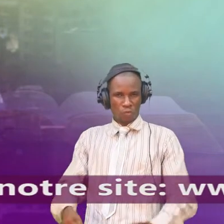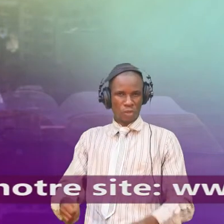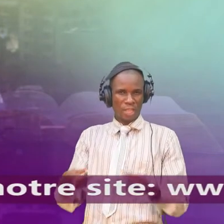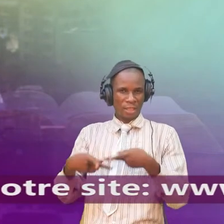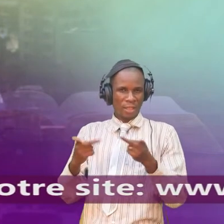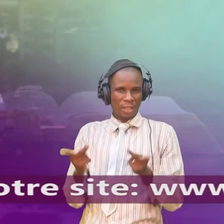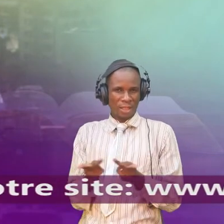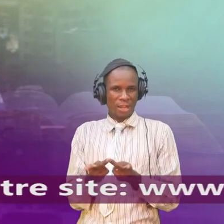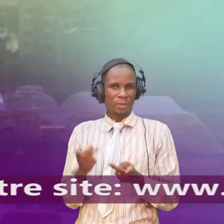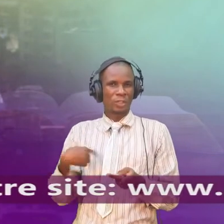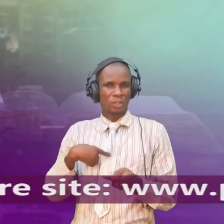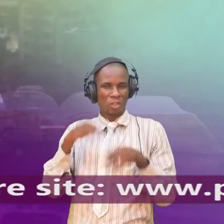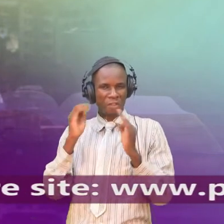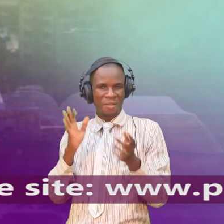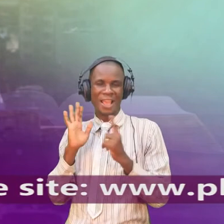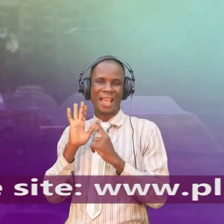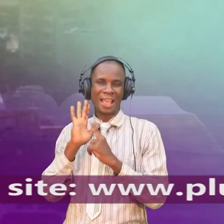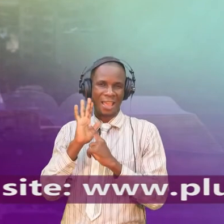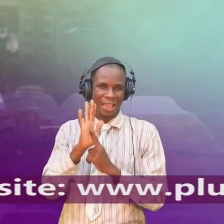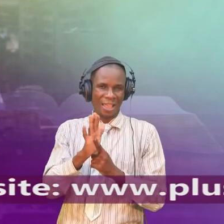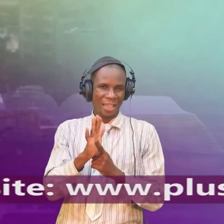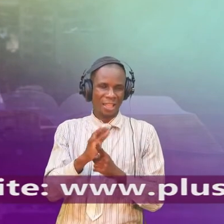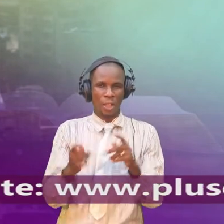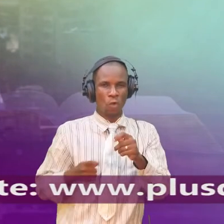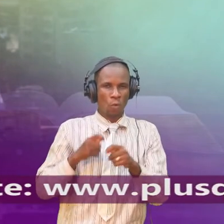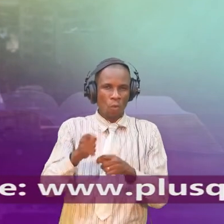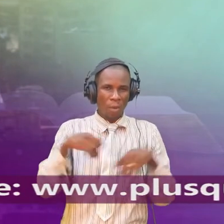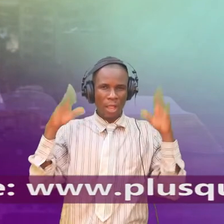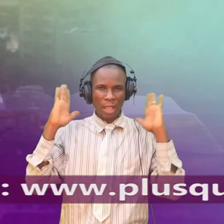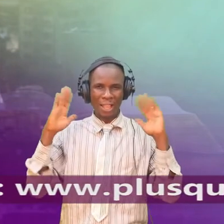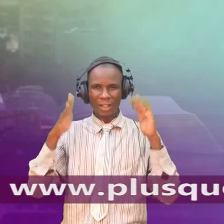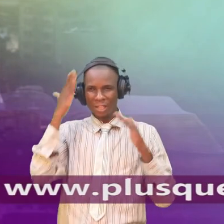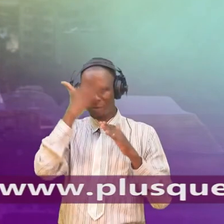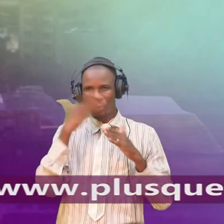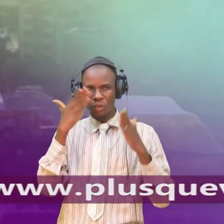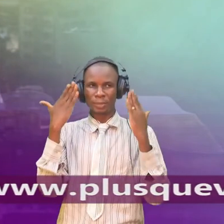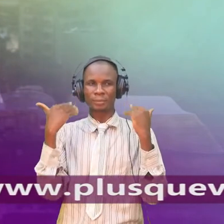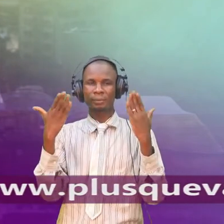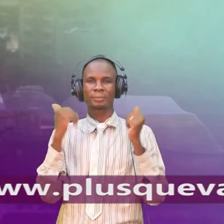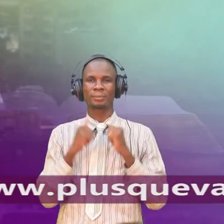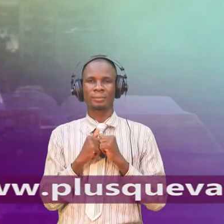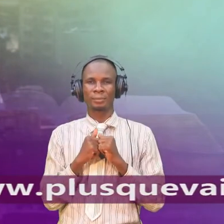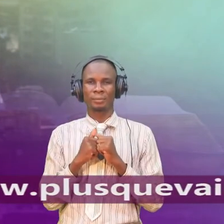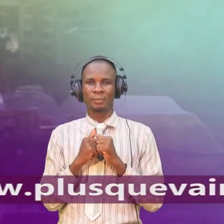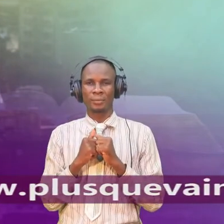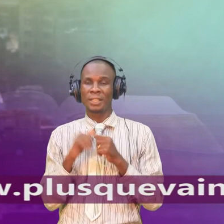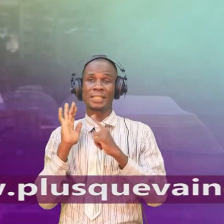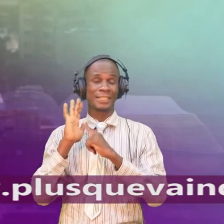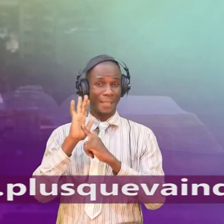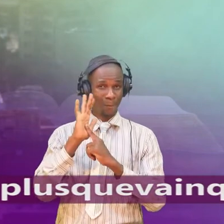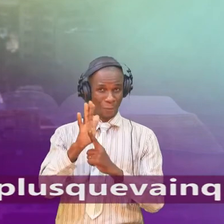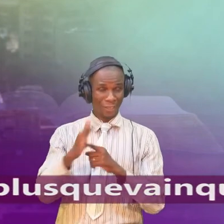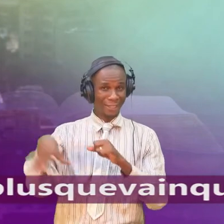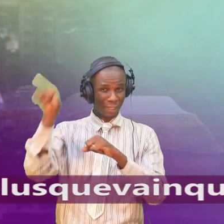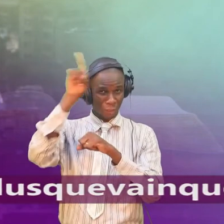Près des eaux du Jourdain. Na siku moja Yesu alipopita pale Yordani, Yohana alisema tazama mwana kondoo